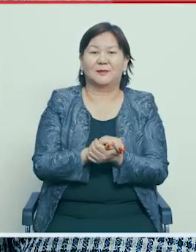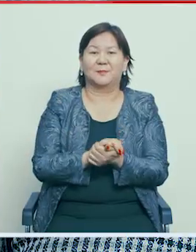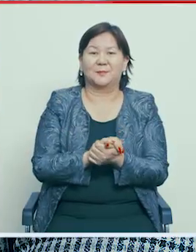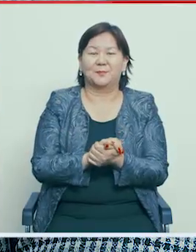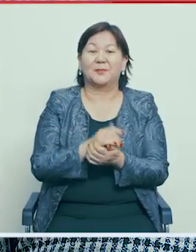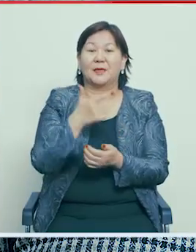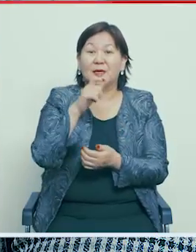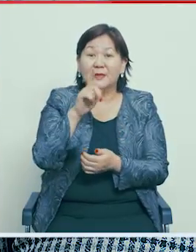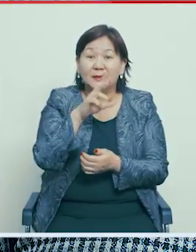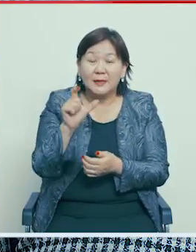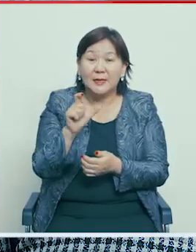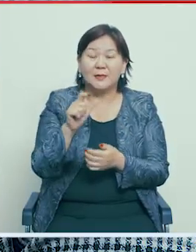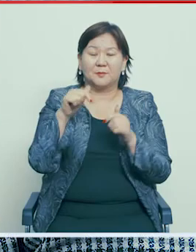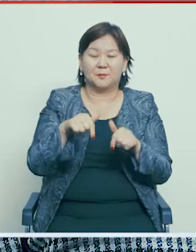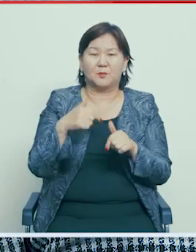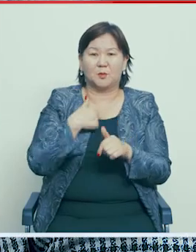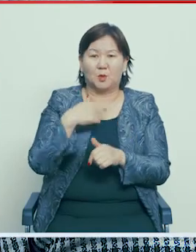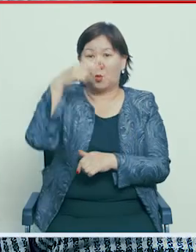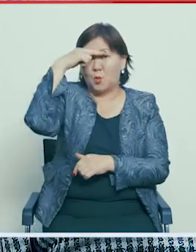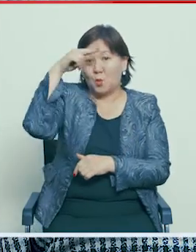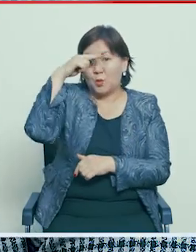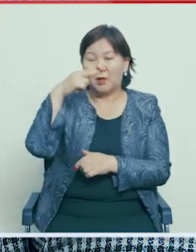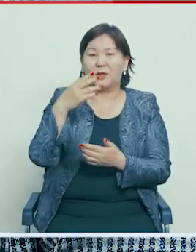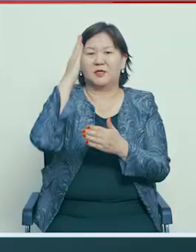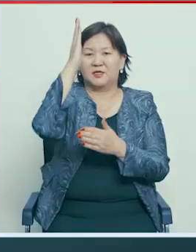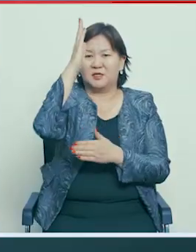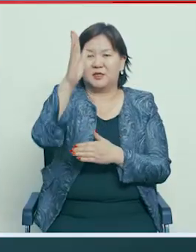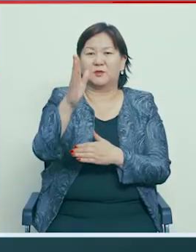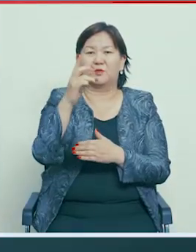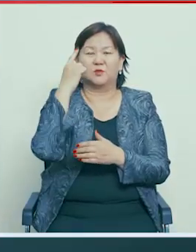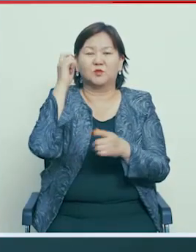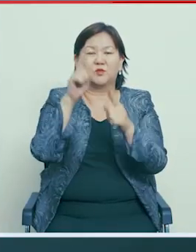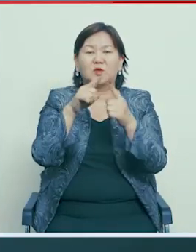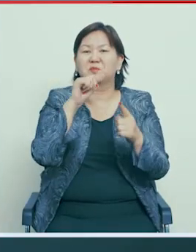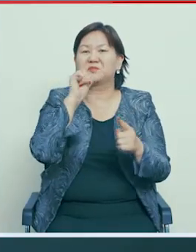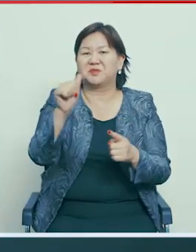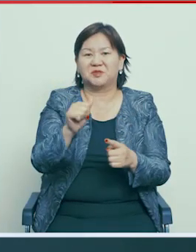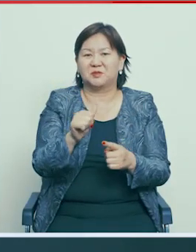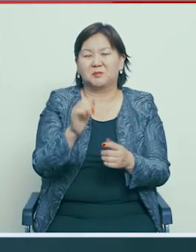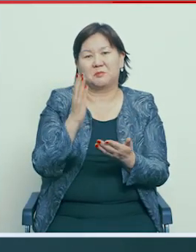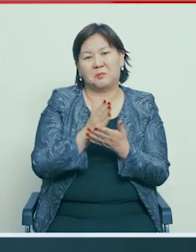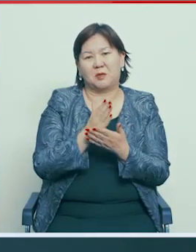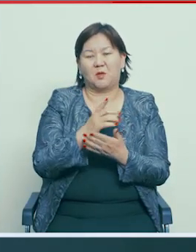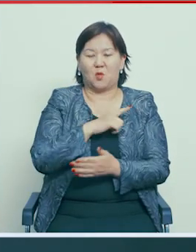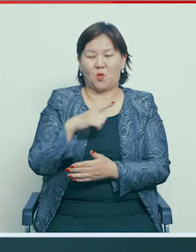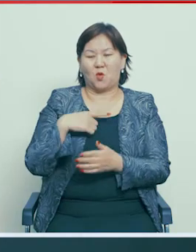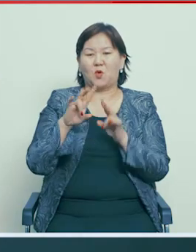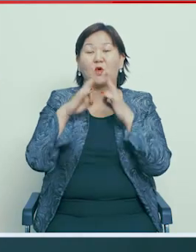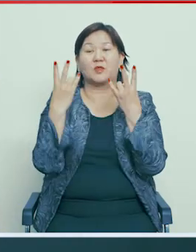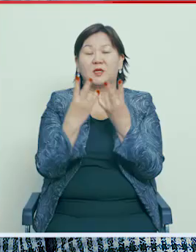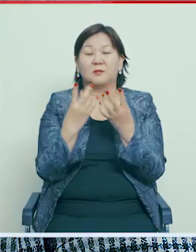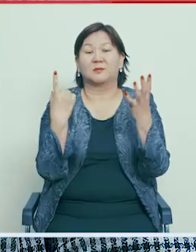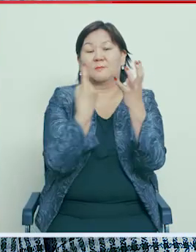Тий. Гэхдээ би бол хүүгийнхаа ирээдүйн зорилго бол тэр бол биш баха. Зөвхөн өөрөө нийгэмд одоо